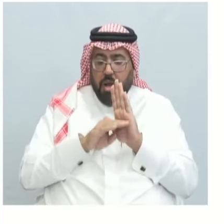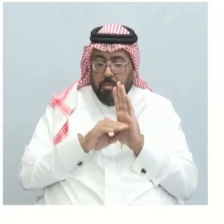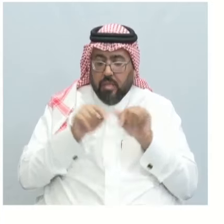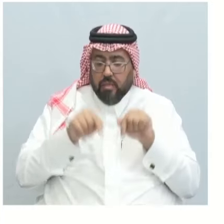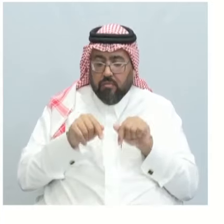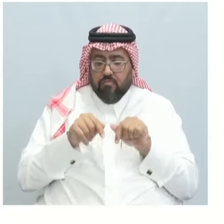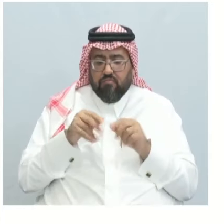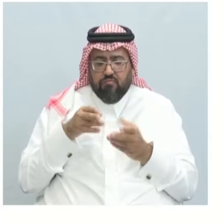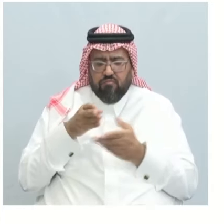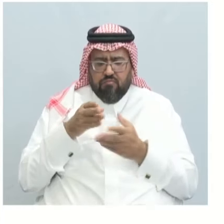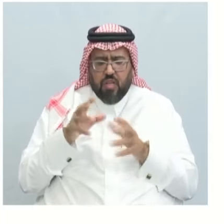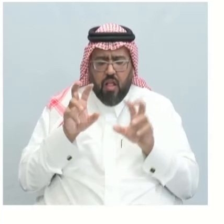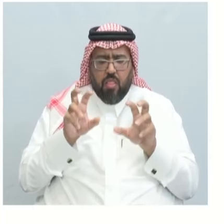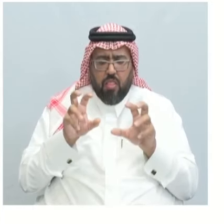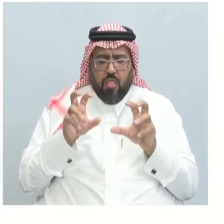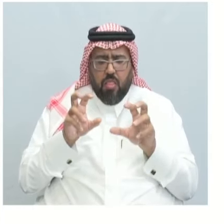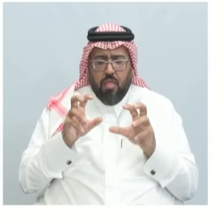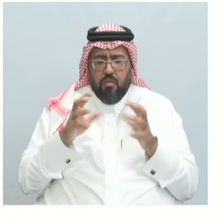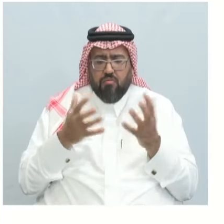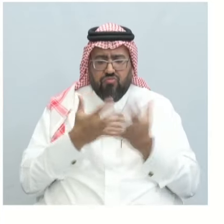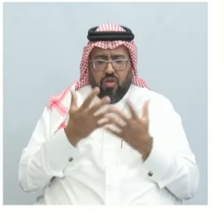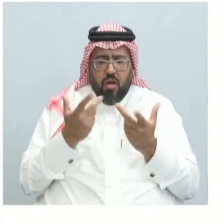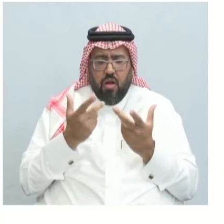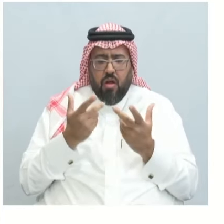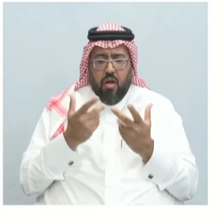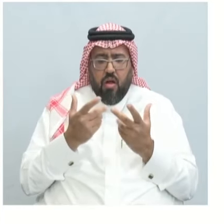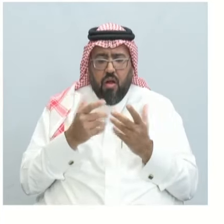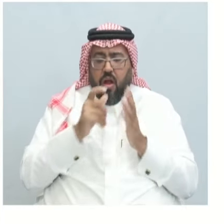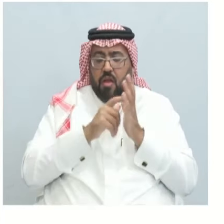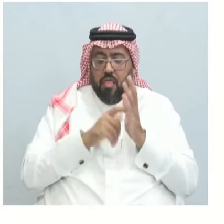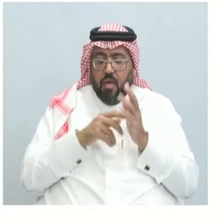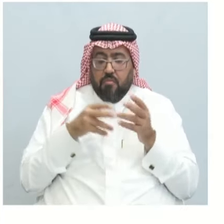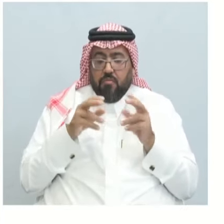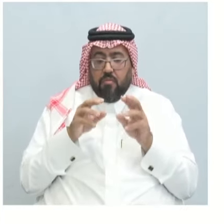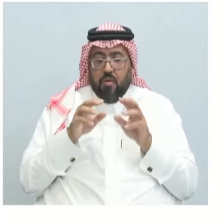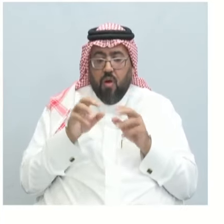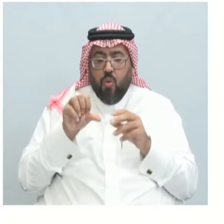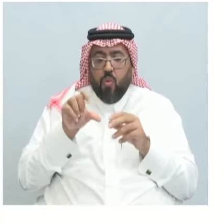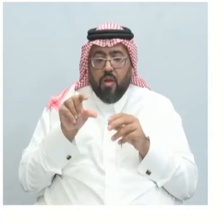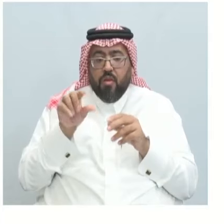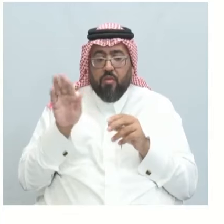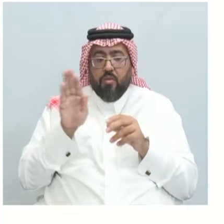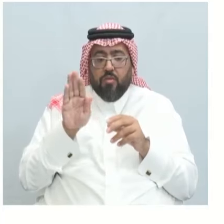عن استجابه او ان تلك المشكله تتعلق بنظام تشغيل ويندوز